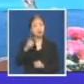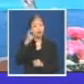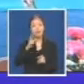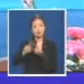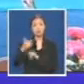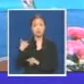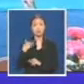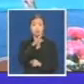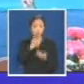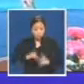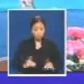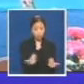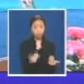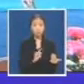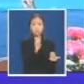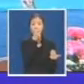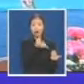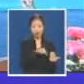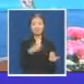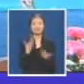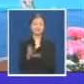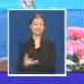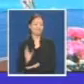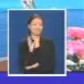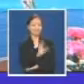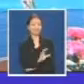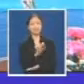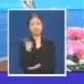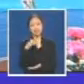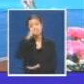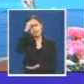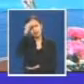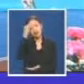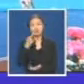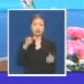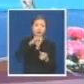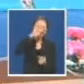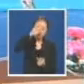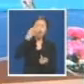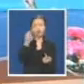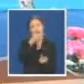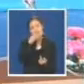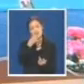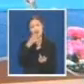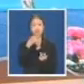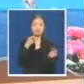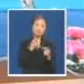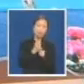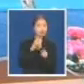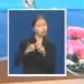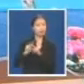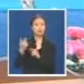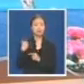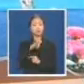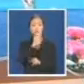เด็กเกิดใหม่ทุนการศึกษาค่าใช้จ่ายยามเจ็บป่วยพัฒนาอาชีพบำนาญชาป